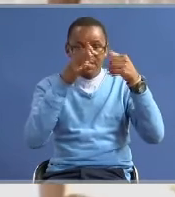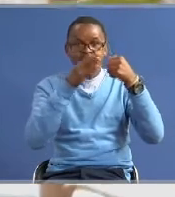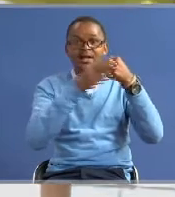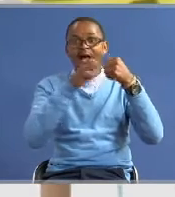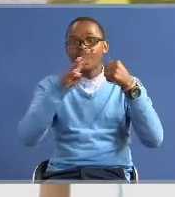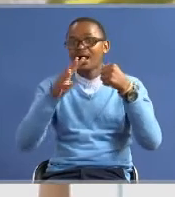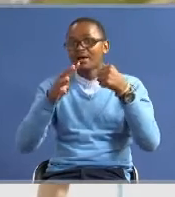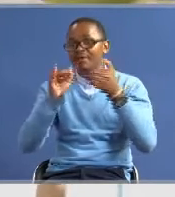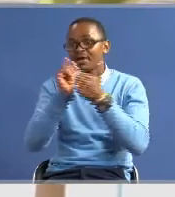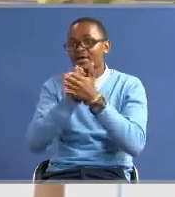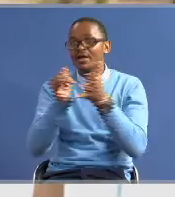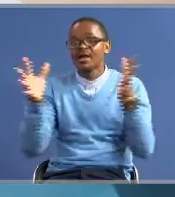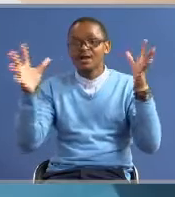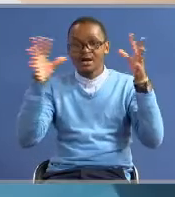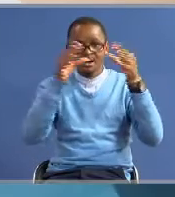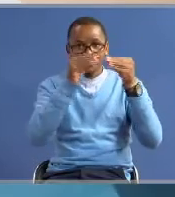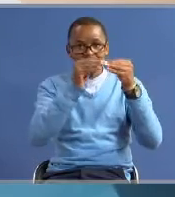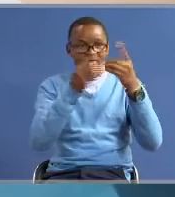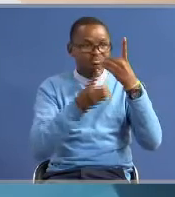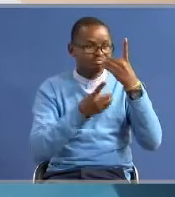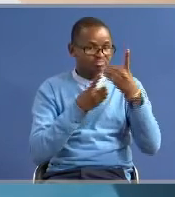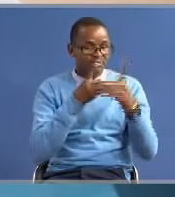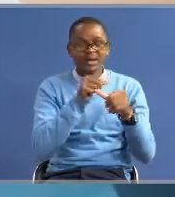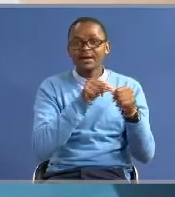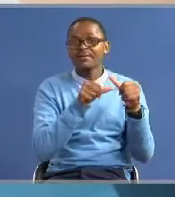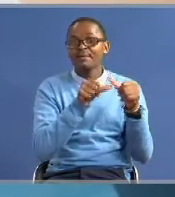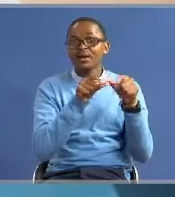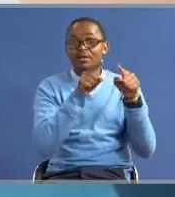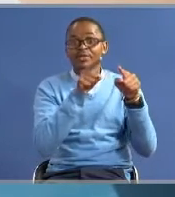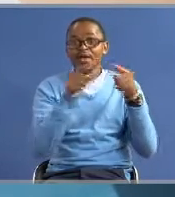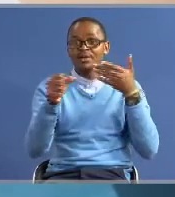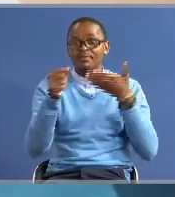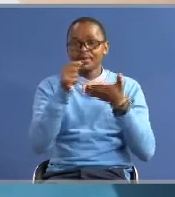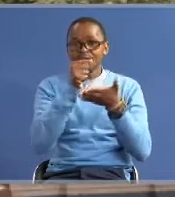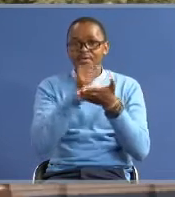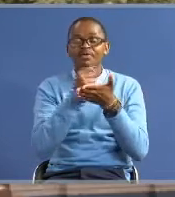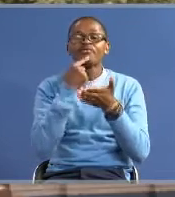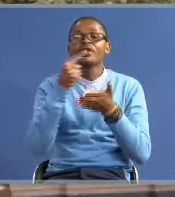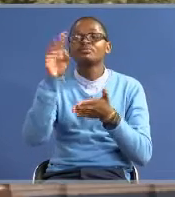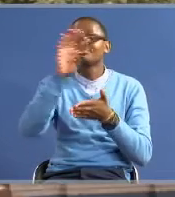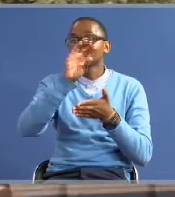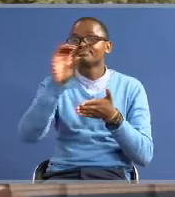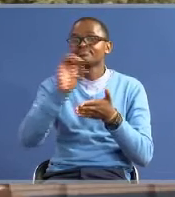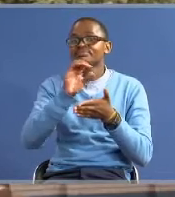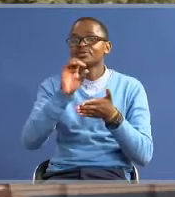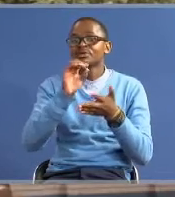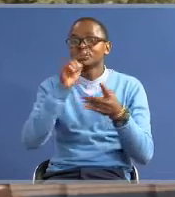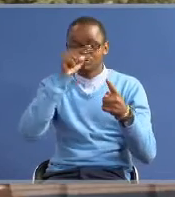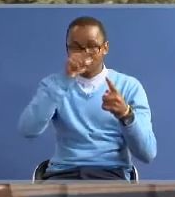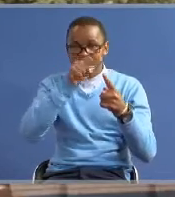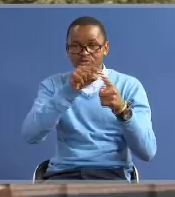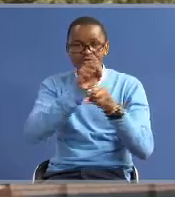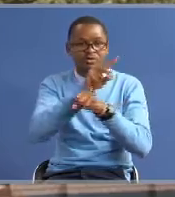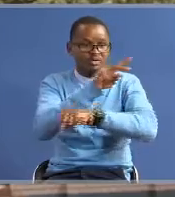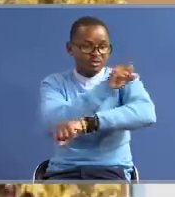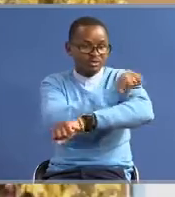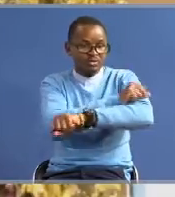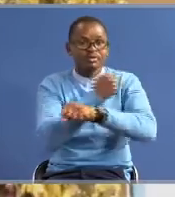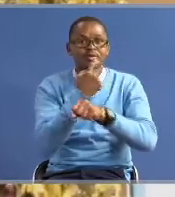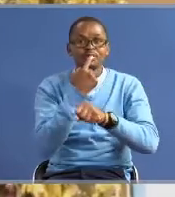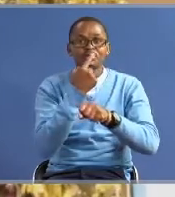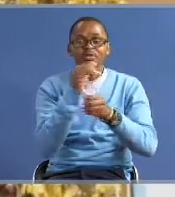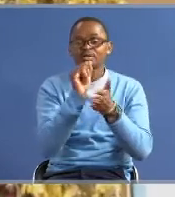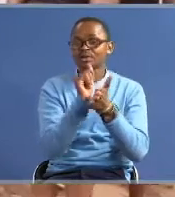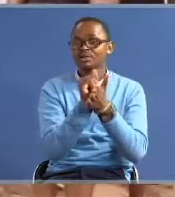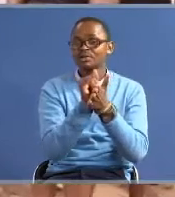9,000 waliokusanyika pamoja kujadiliana kuhusu swala la sajili ya asilimia 100 ya wanafunzi kwenda shule za upili wakidai